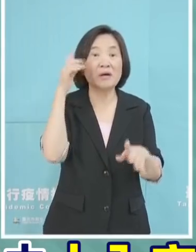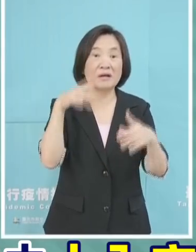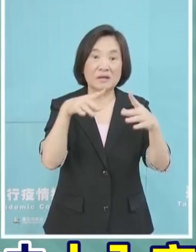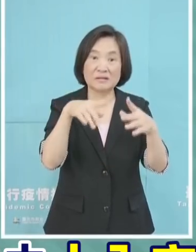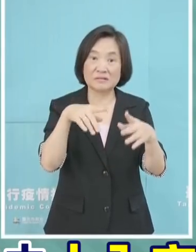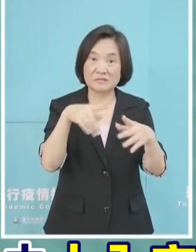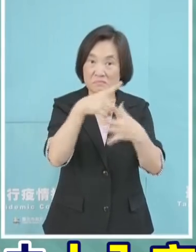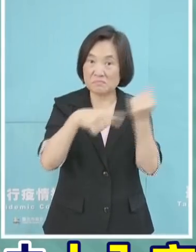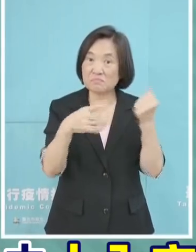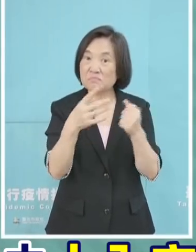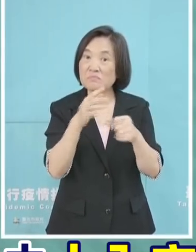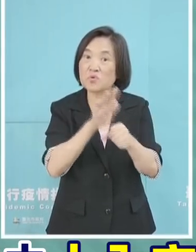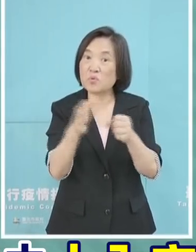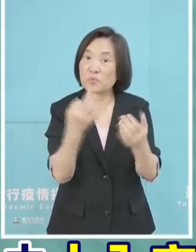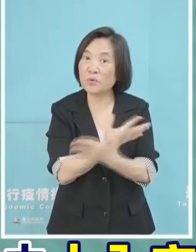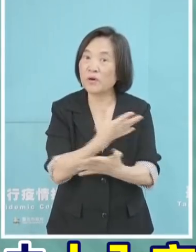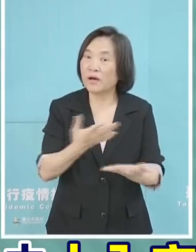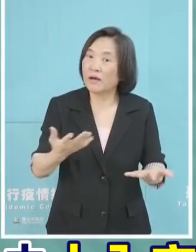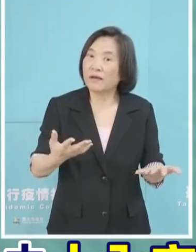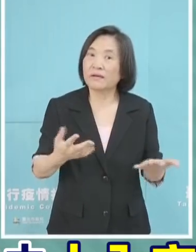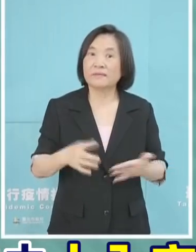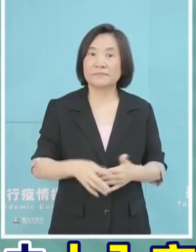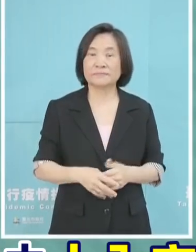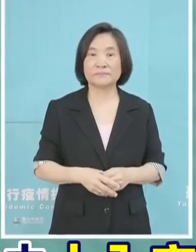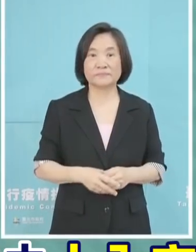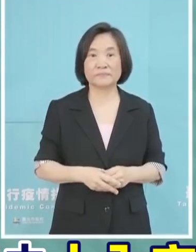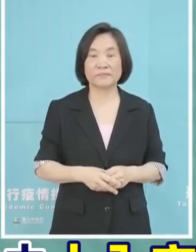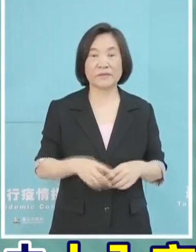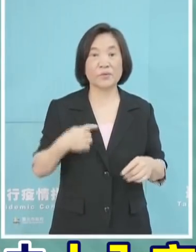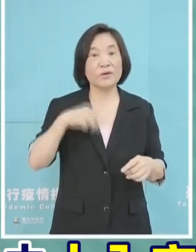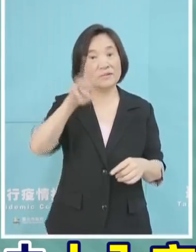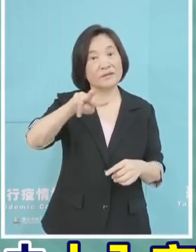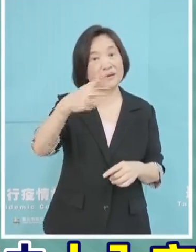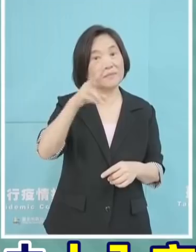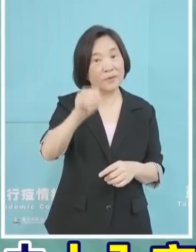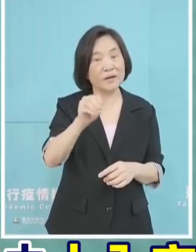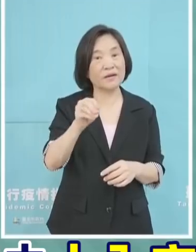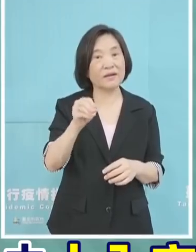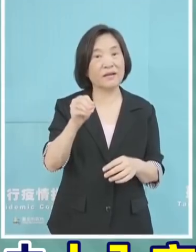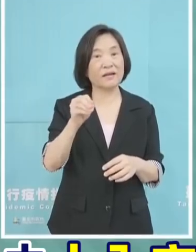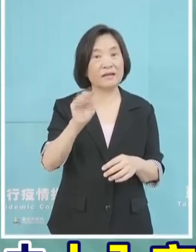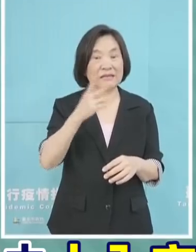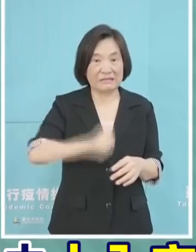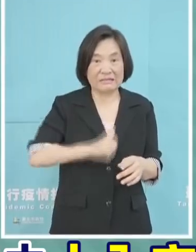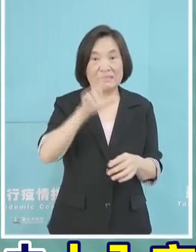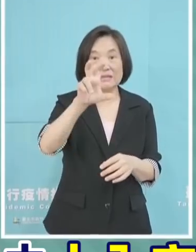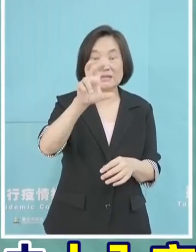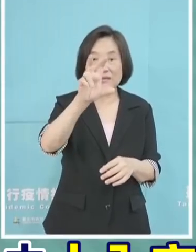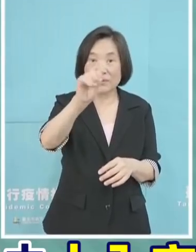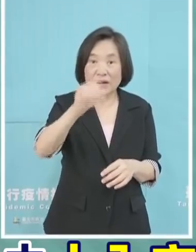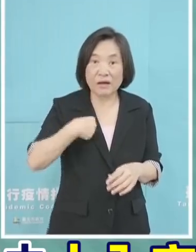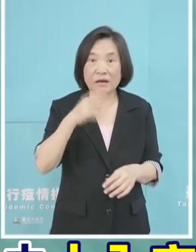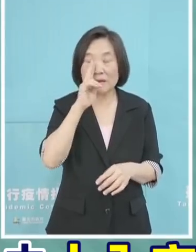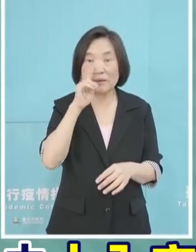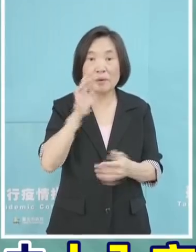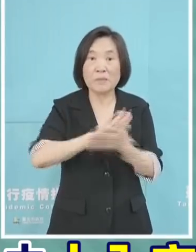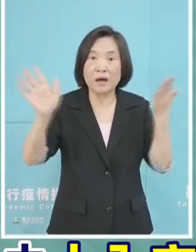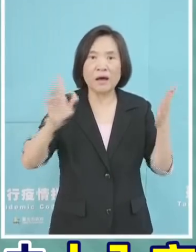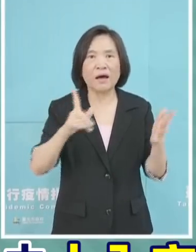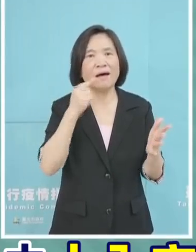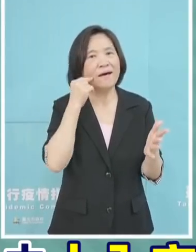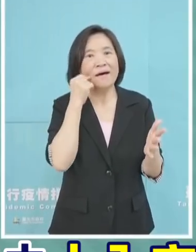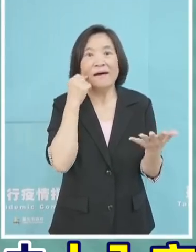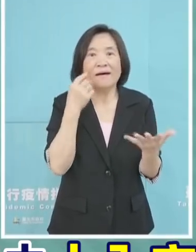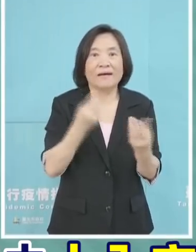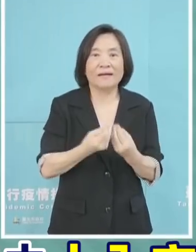不够了。所以，我们难道我们需要3200万剂？你给我70万剂就解决问题了吗？所以是这